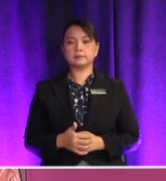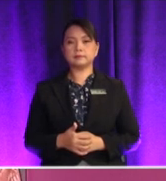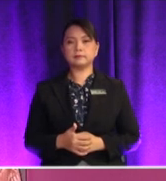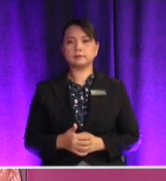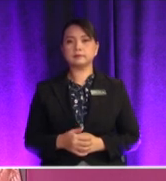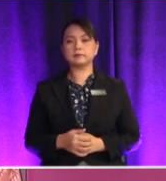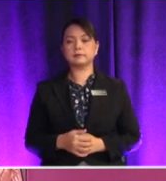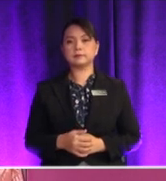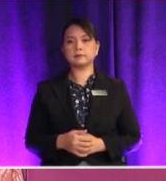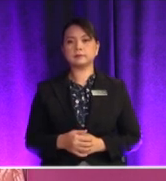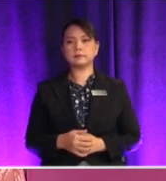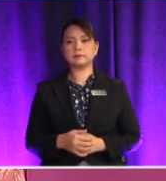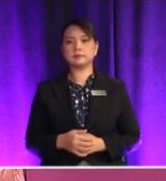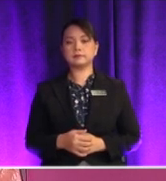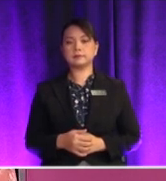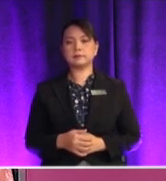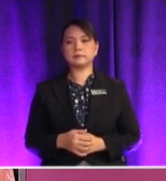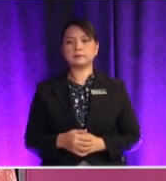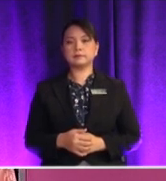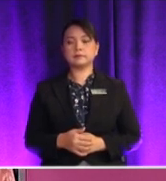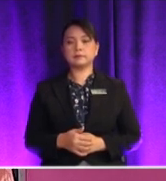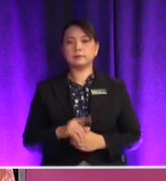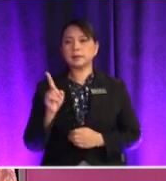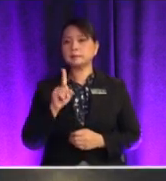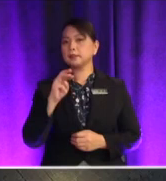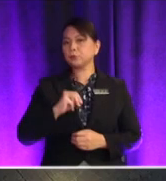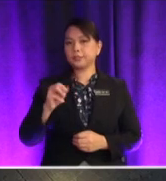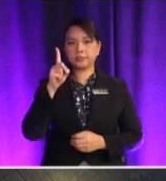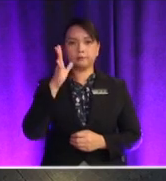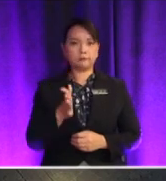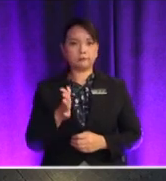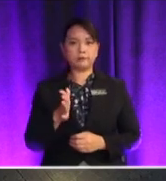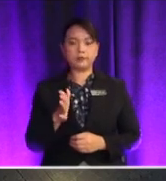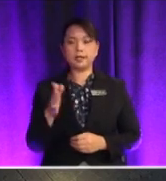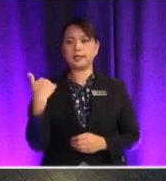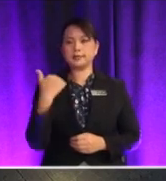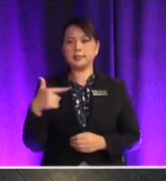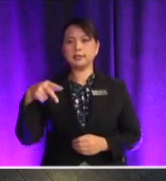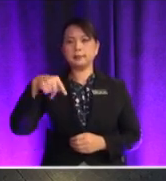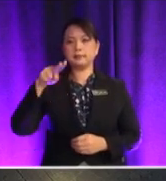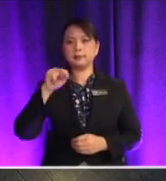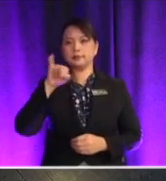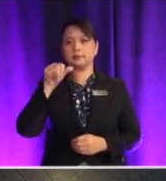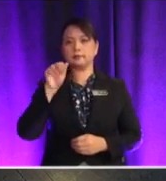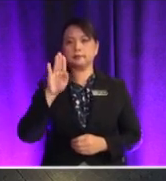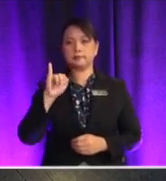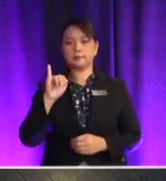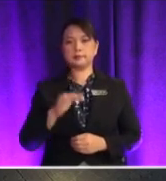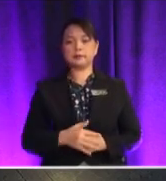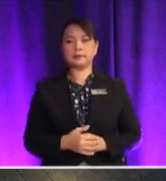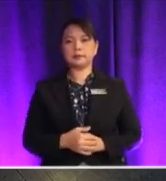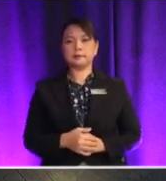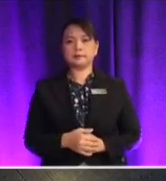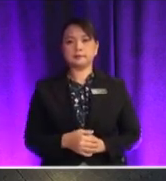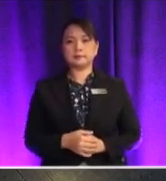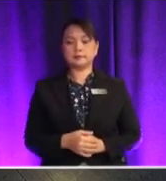yang mana satu cikgu? Boleh aku mata ke yang mana satu ke? Si pemilik badan tubuh badan itu Akmal. Susah cikgu, saya takut kalau